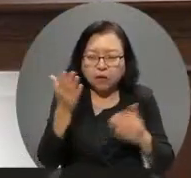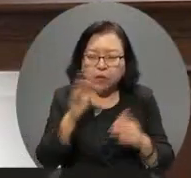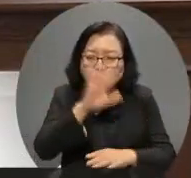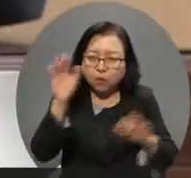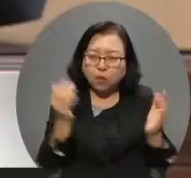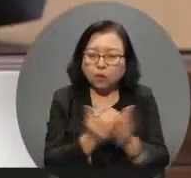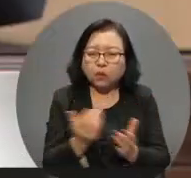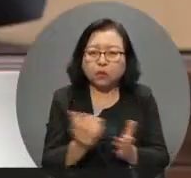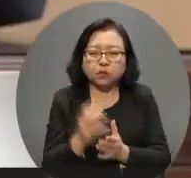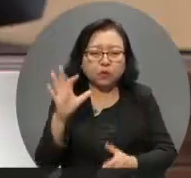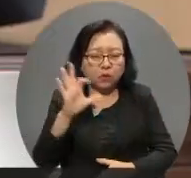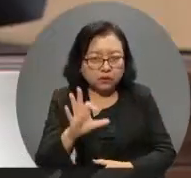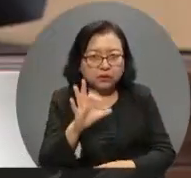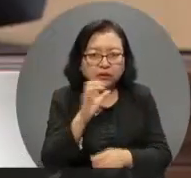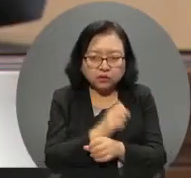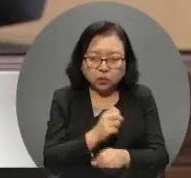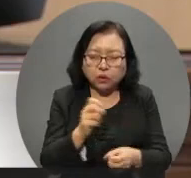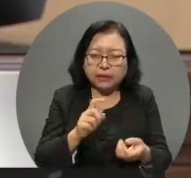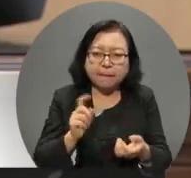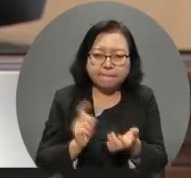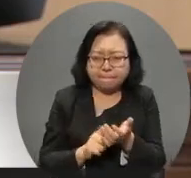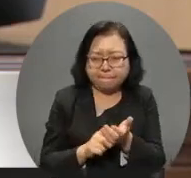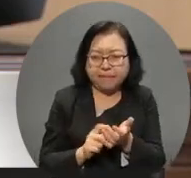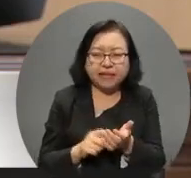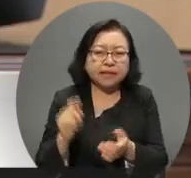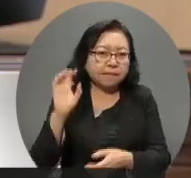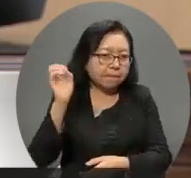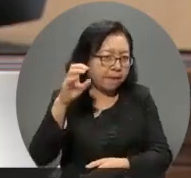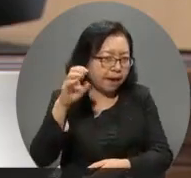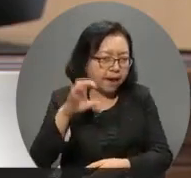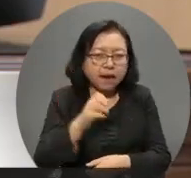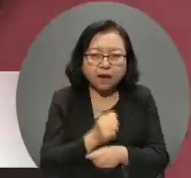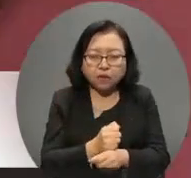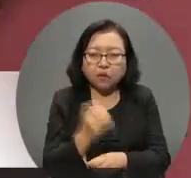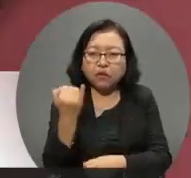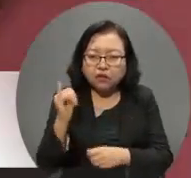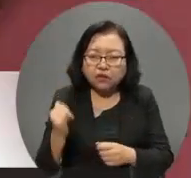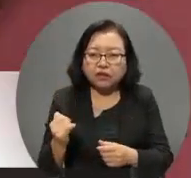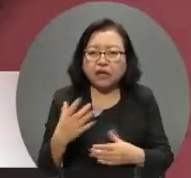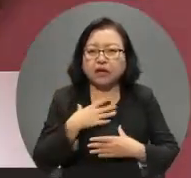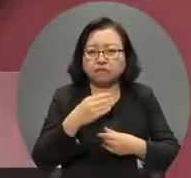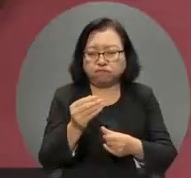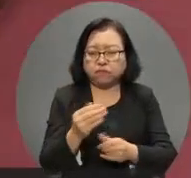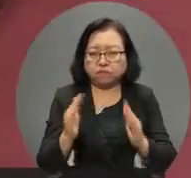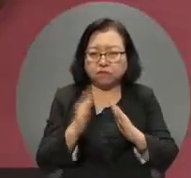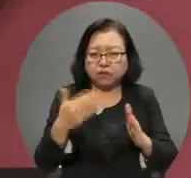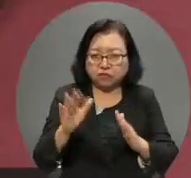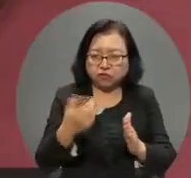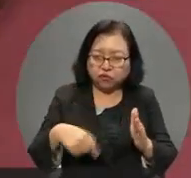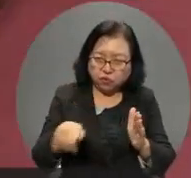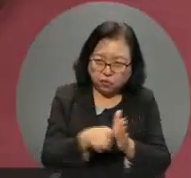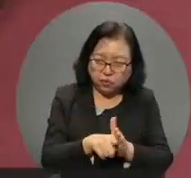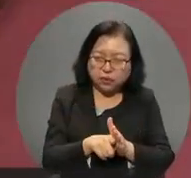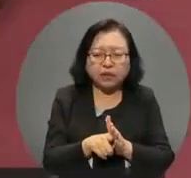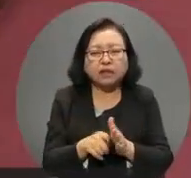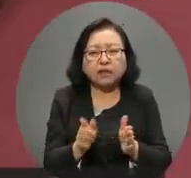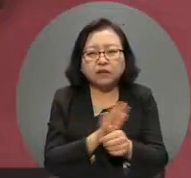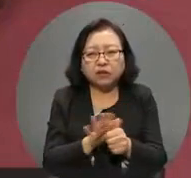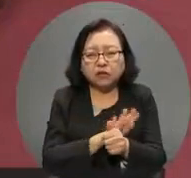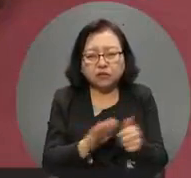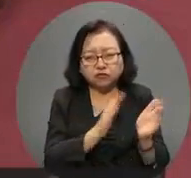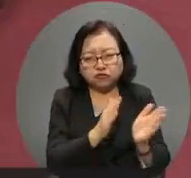비상벨 등 안전장치를 설치하고 여성들의 안전한 귀가를 위한 안심 서비스 운영 등의 대책 마련을 서둘러야